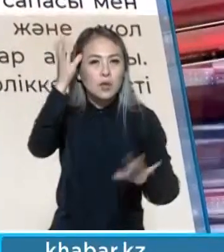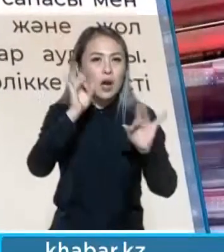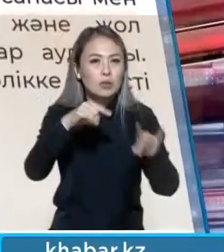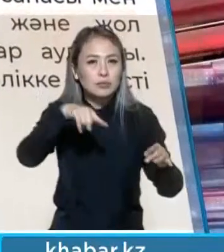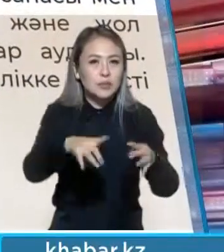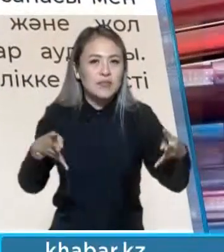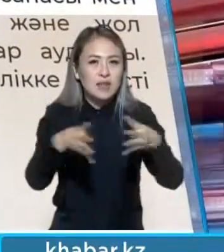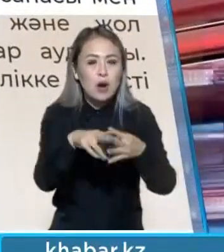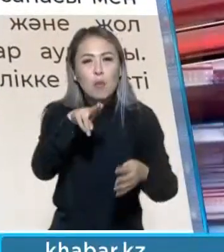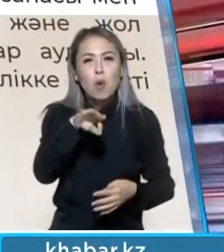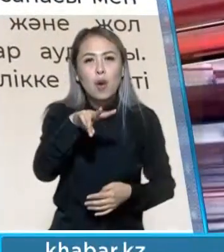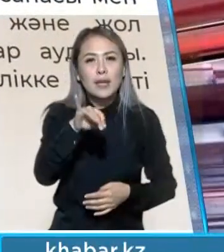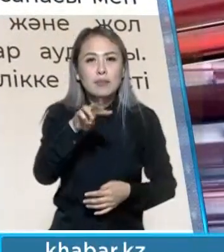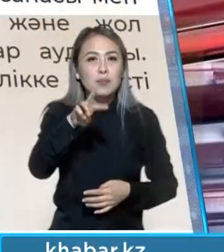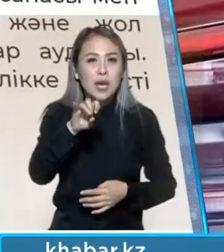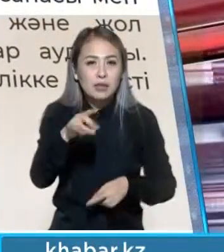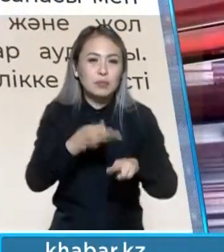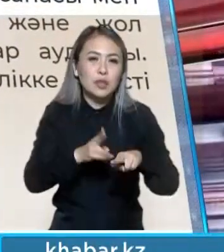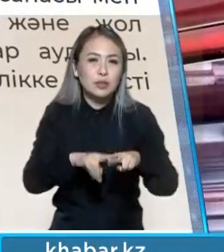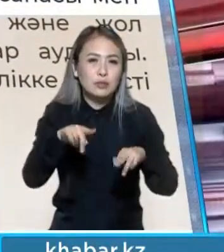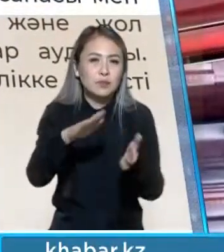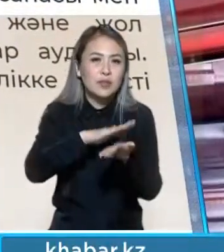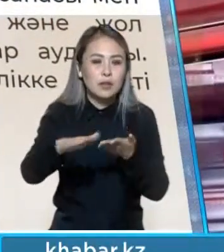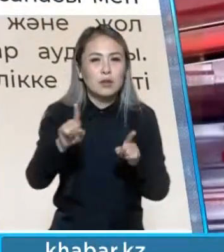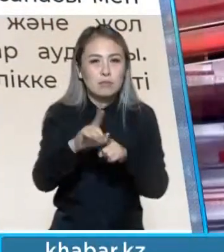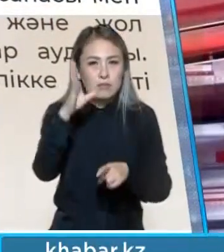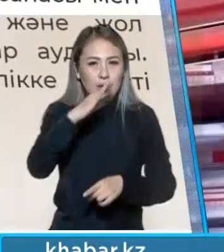айтуынша, ол құрамында полимер болғандықтан әдеттегі жабындыға қарағанда төзімді болып келеді.